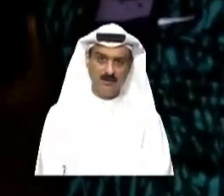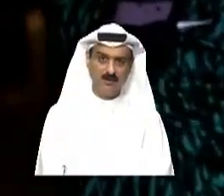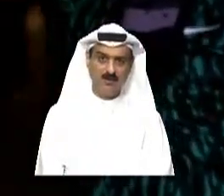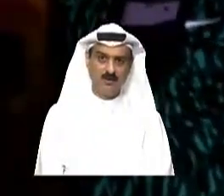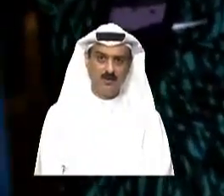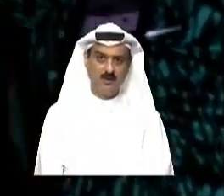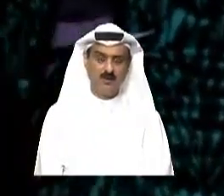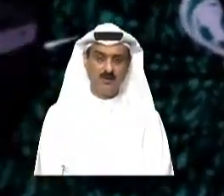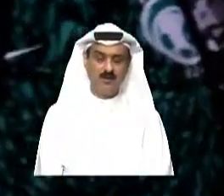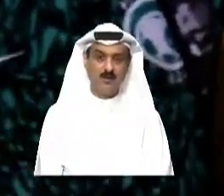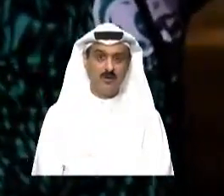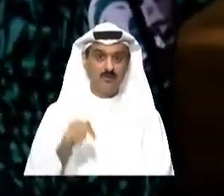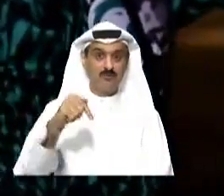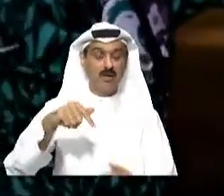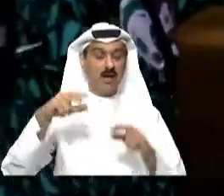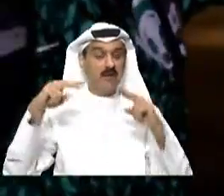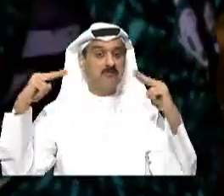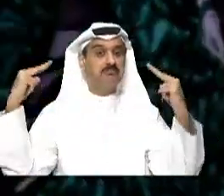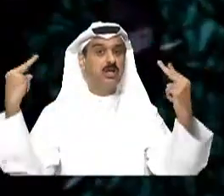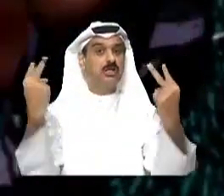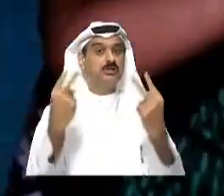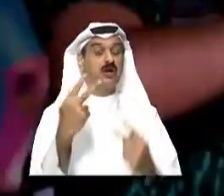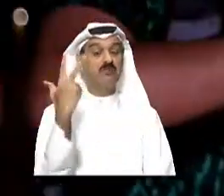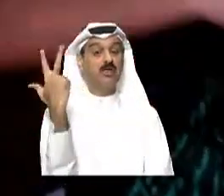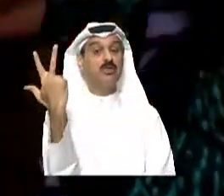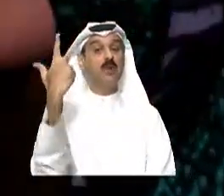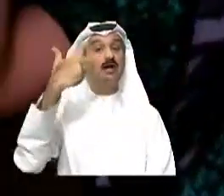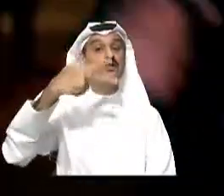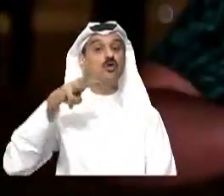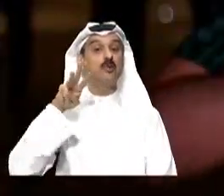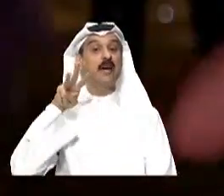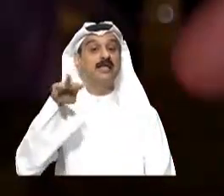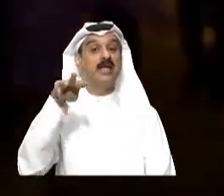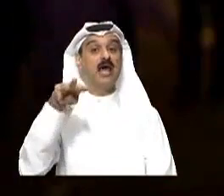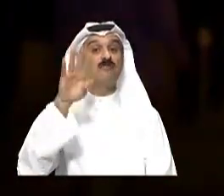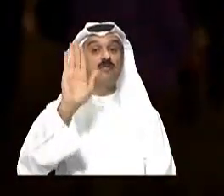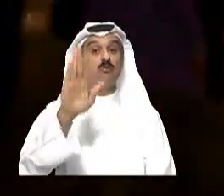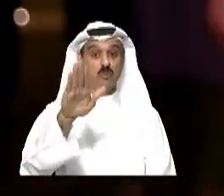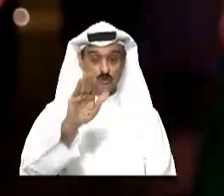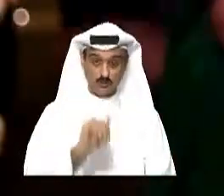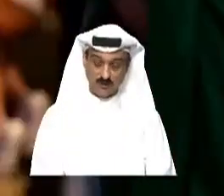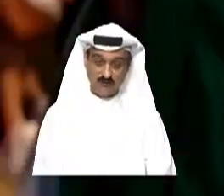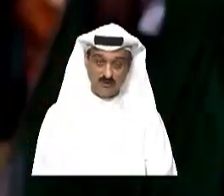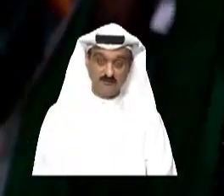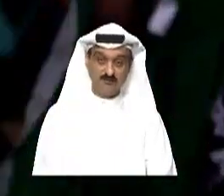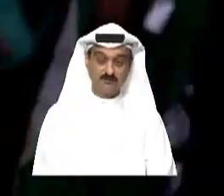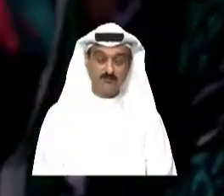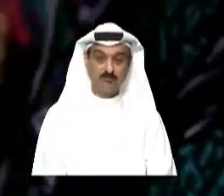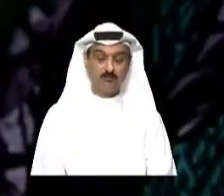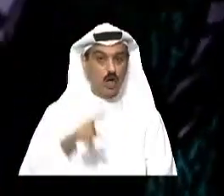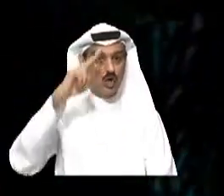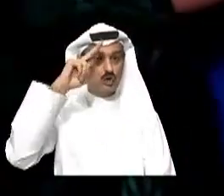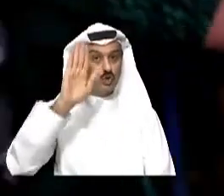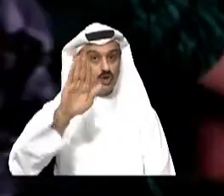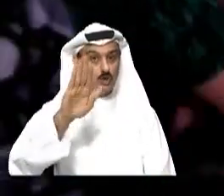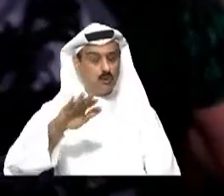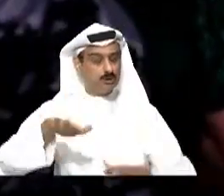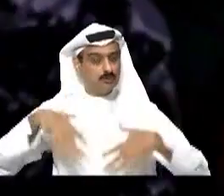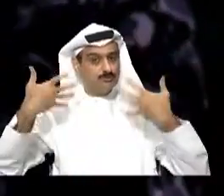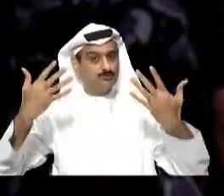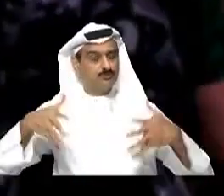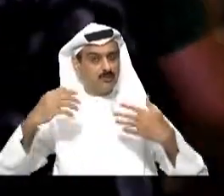حضور جماهيري يقدر بأكثر من 88 ألف متفرج. يمكن الجماهير السعودية متواجدة معنا وفرحتهم